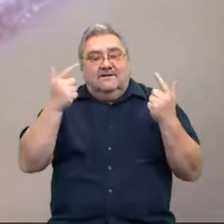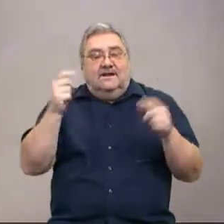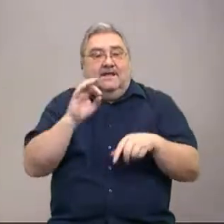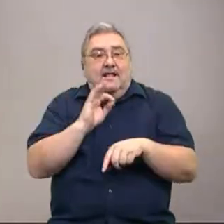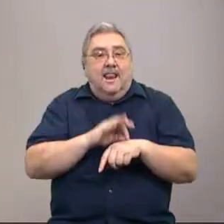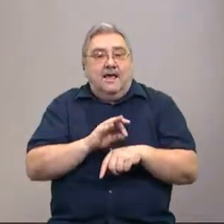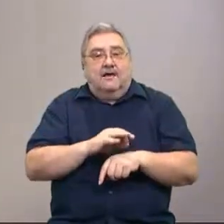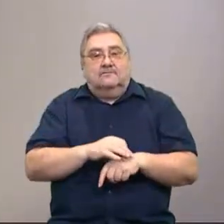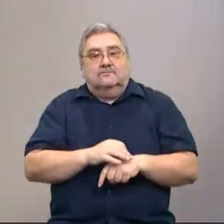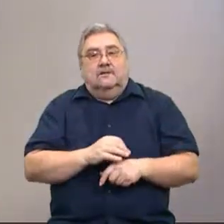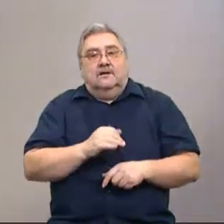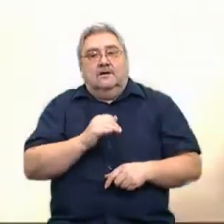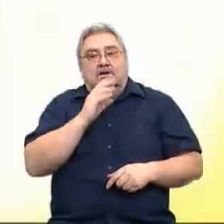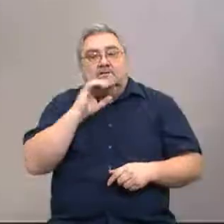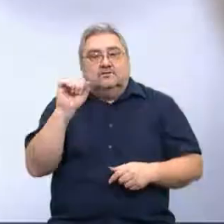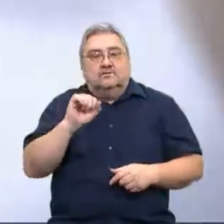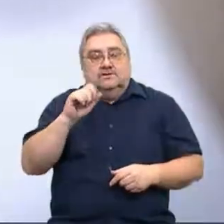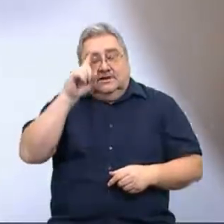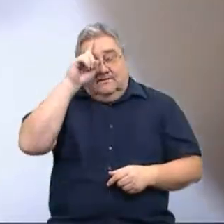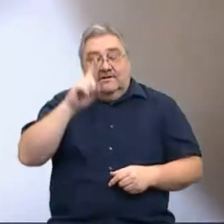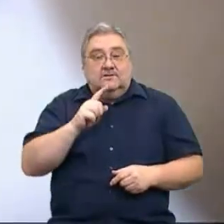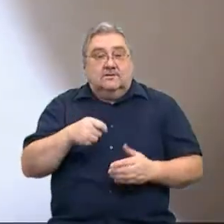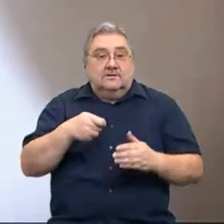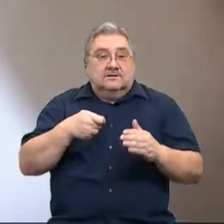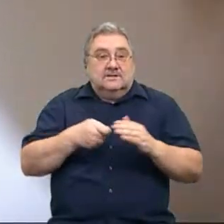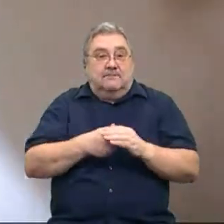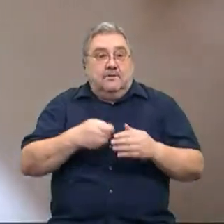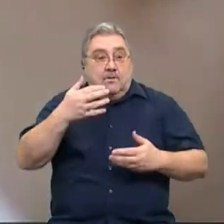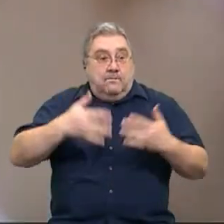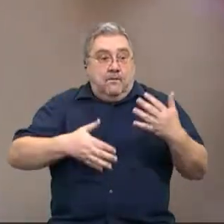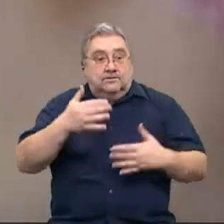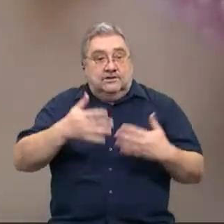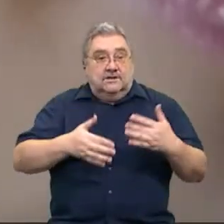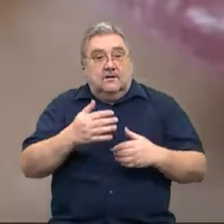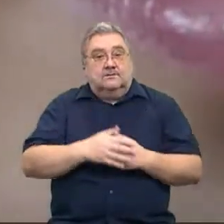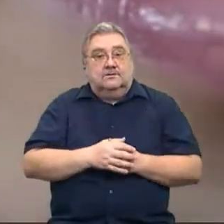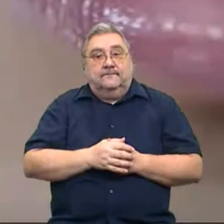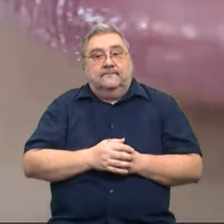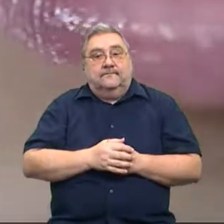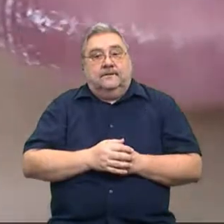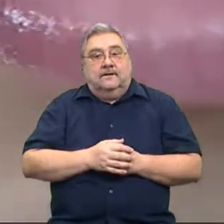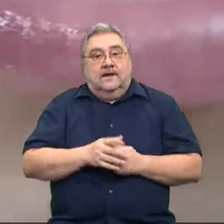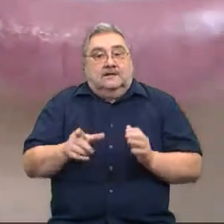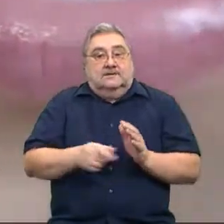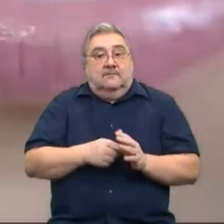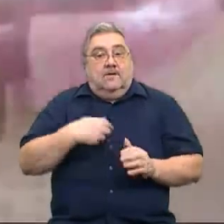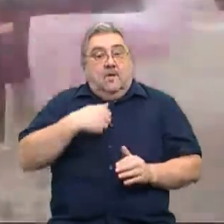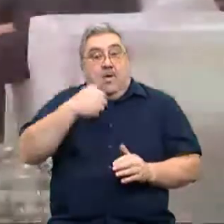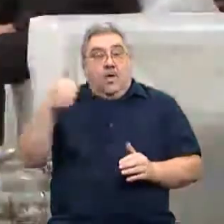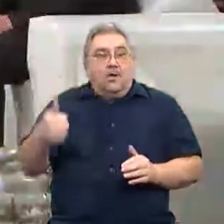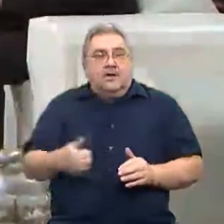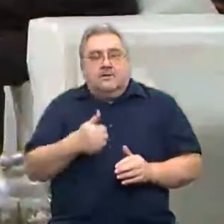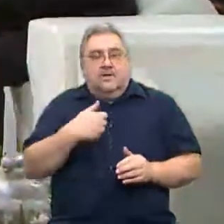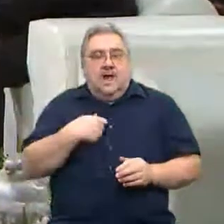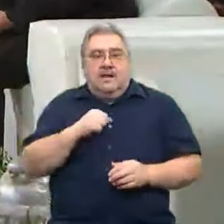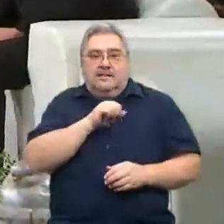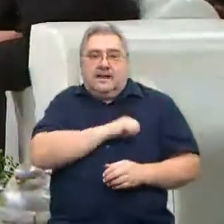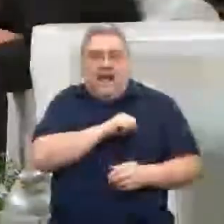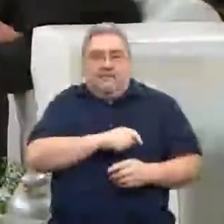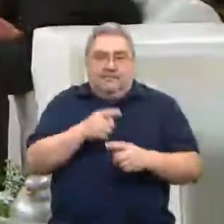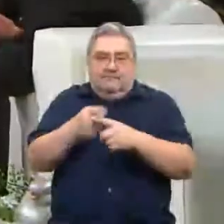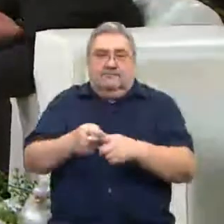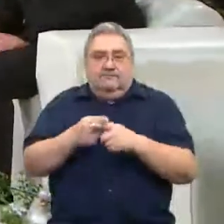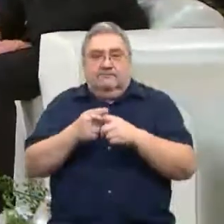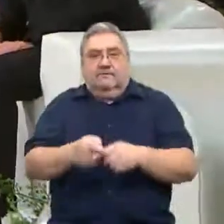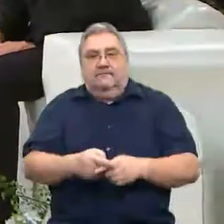lékařům, že skutečně si večer zapnou ten počítač, že po té práci ještě se mnou hodinu je tam trápím, aby